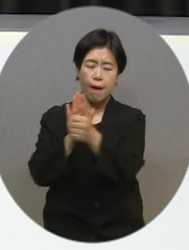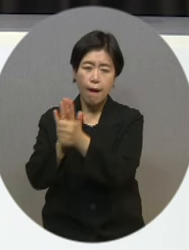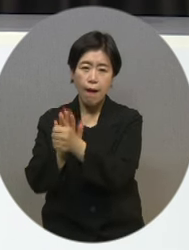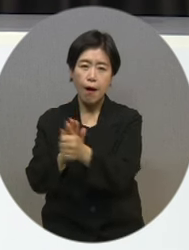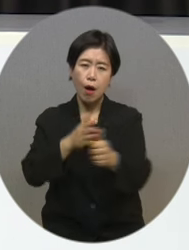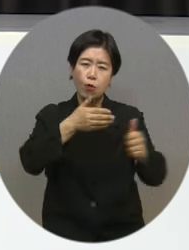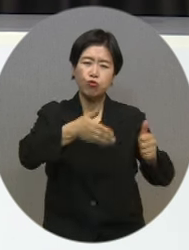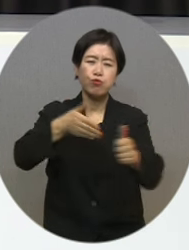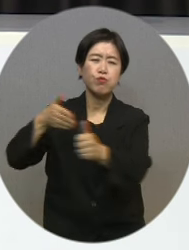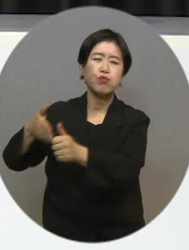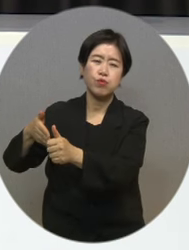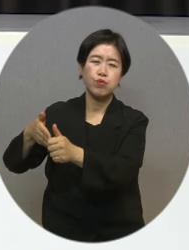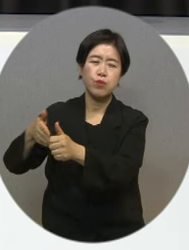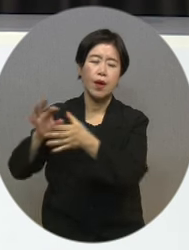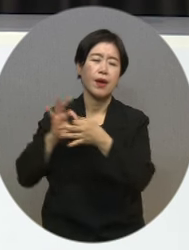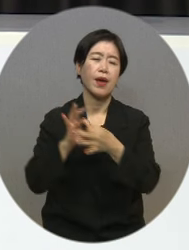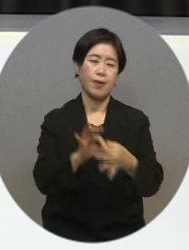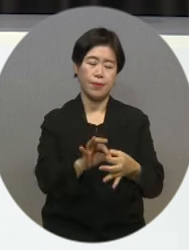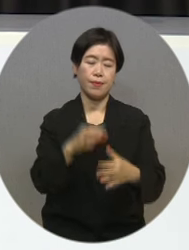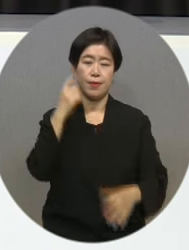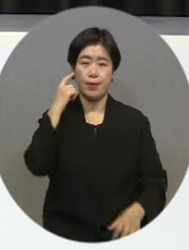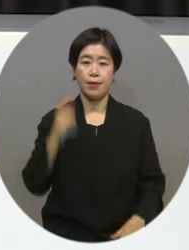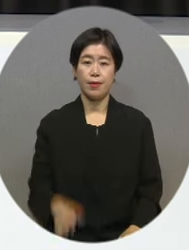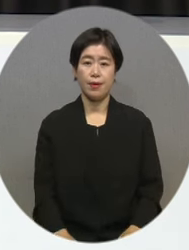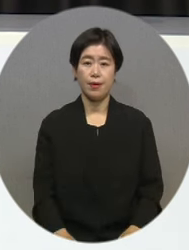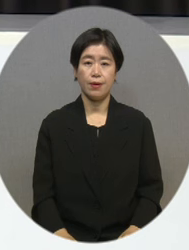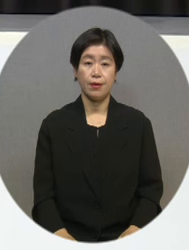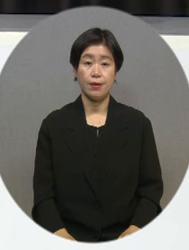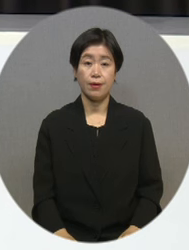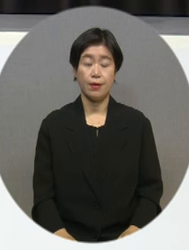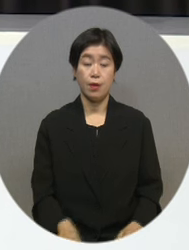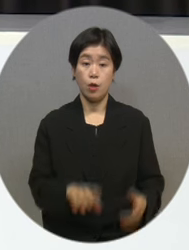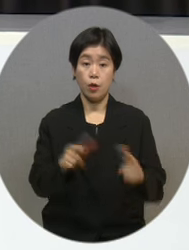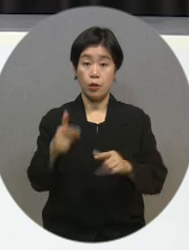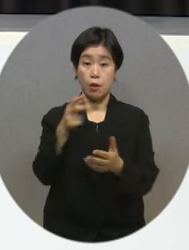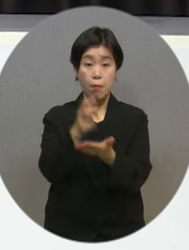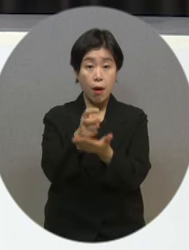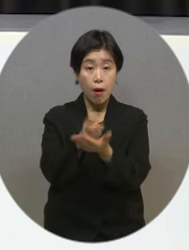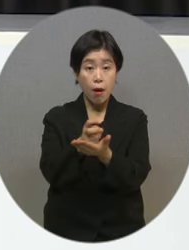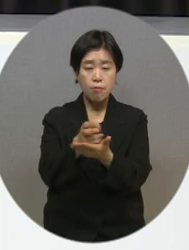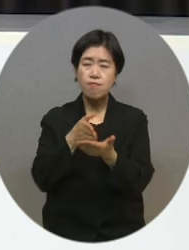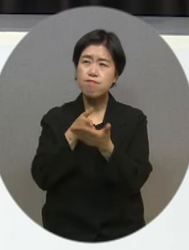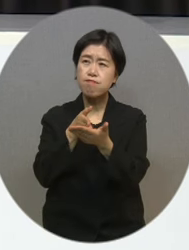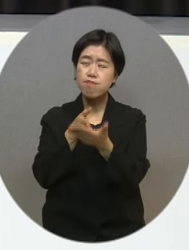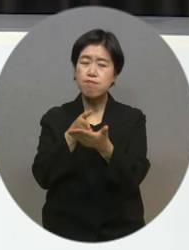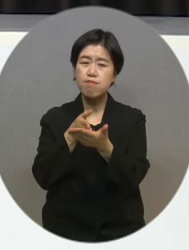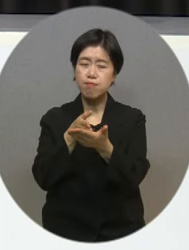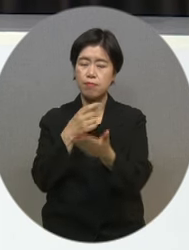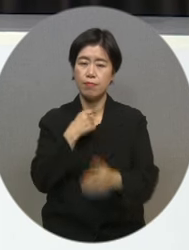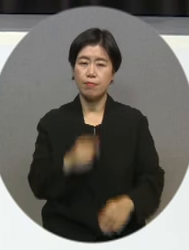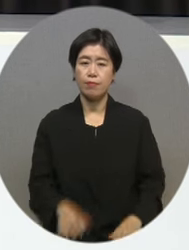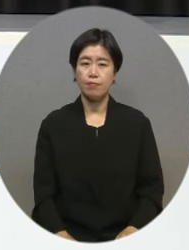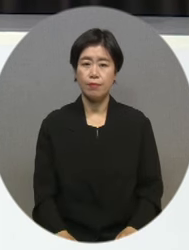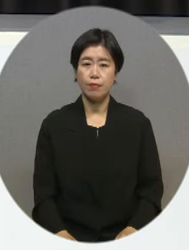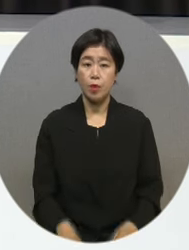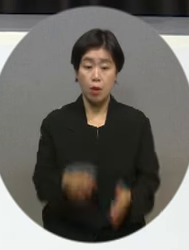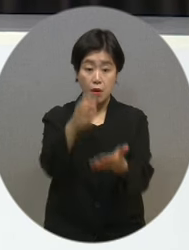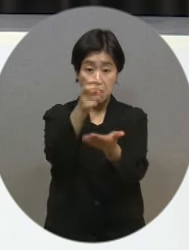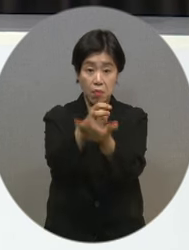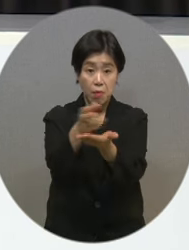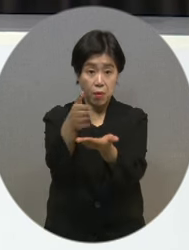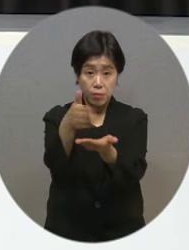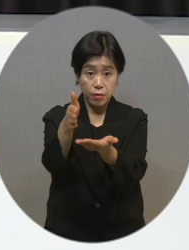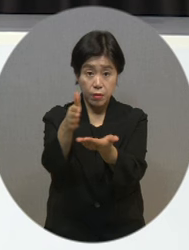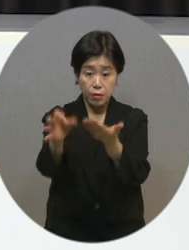것들을 통해서 꼭 진행해야 될 입법 과제들 법적 근거가 없으면 있다가도 사라져 버리고